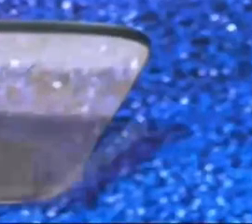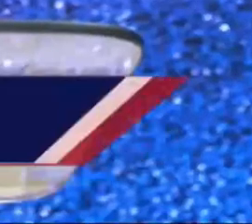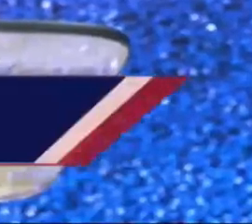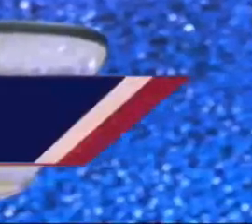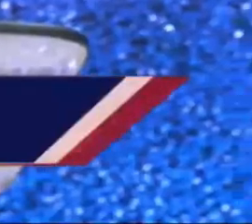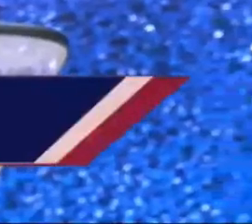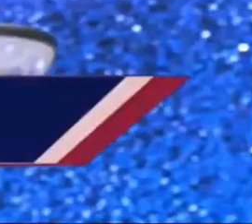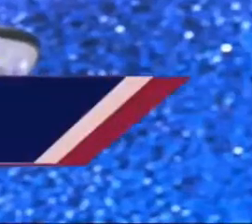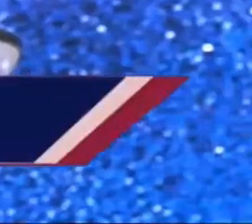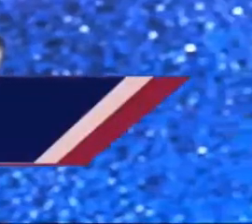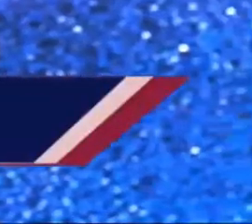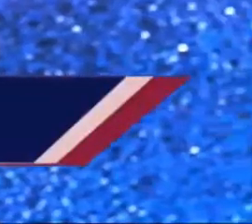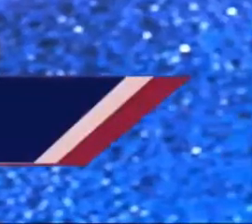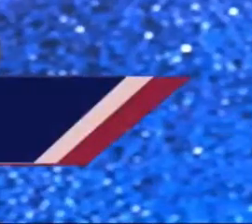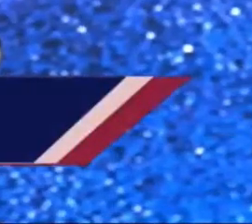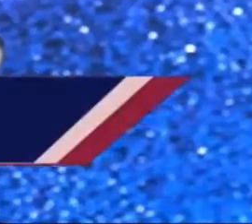1,